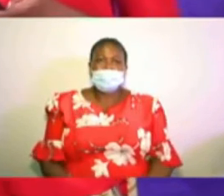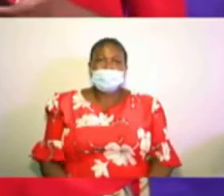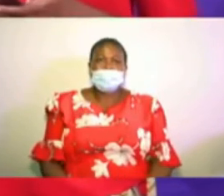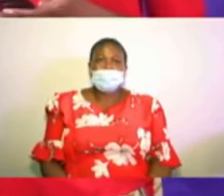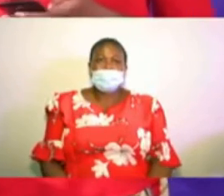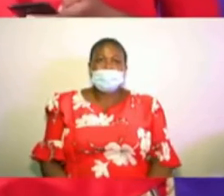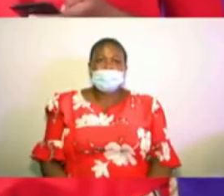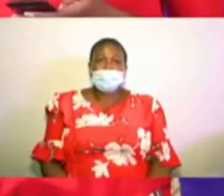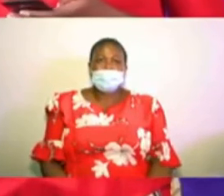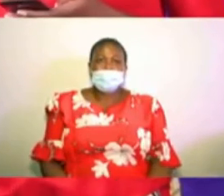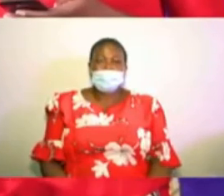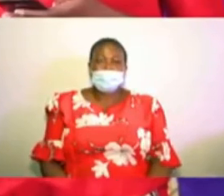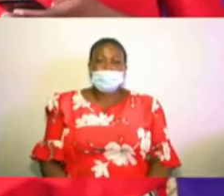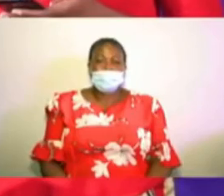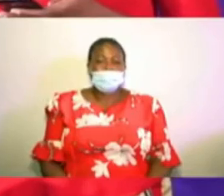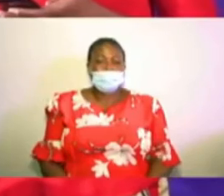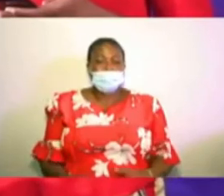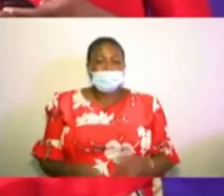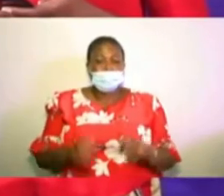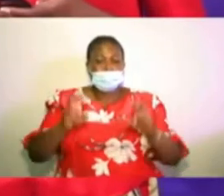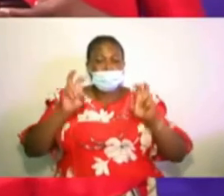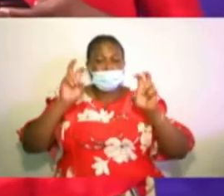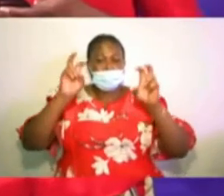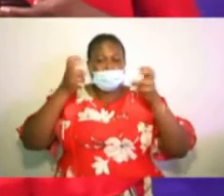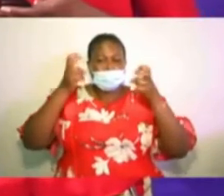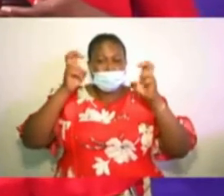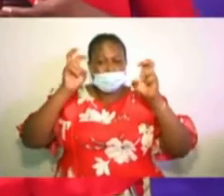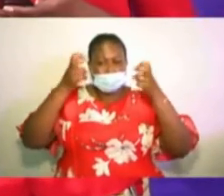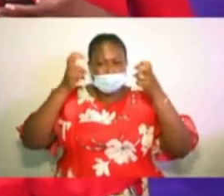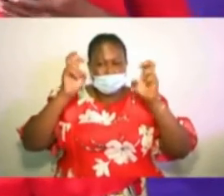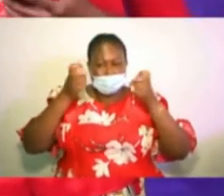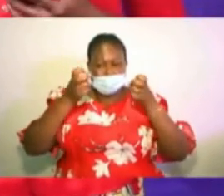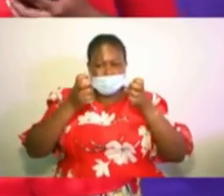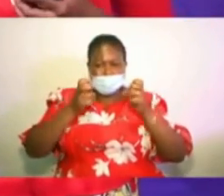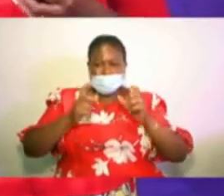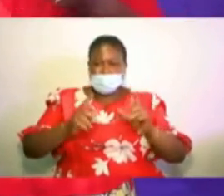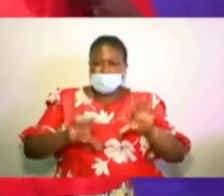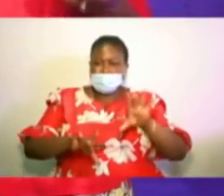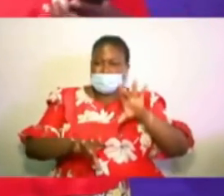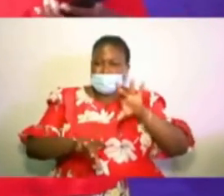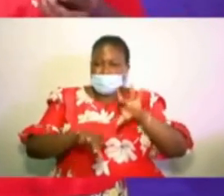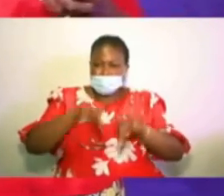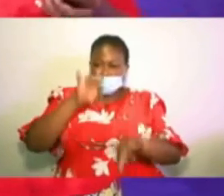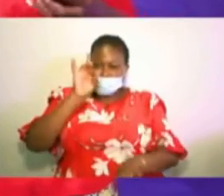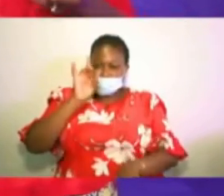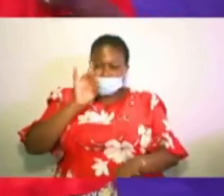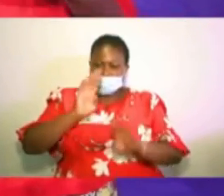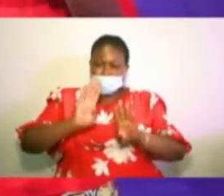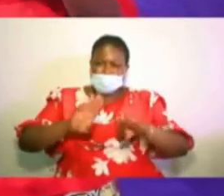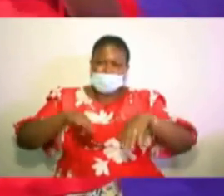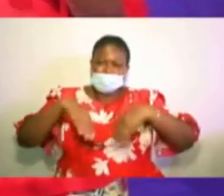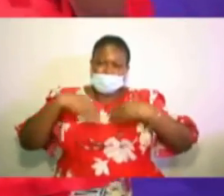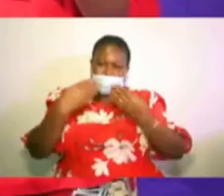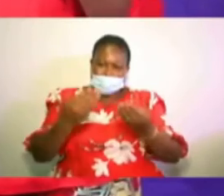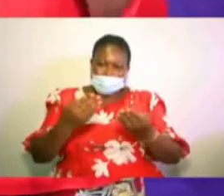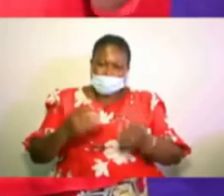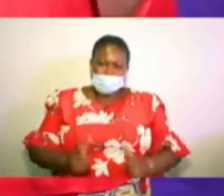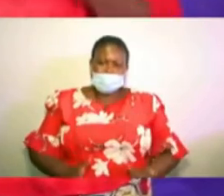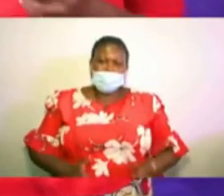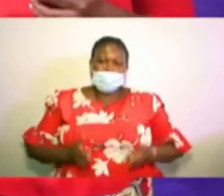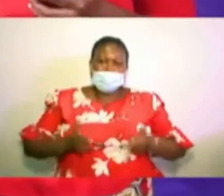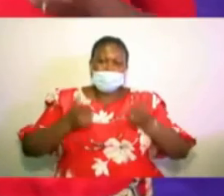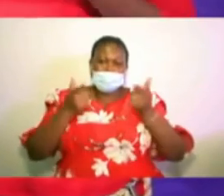vie. I'm just speaking on the spirit gives life. Et donc le thème de mon message est